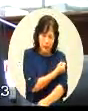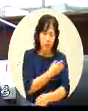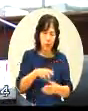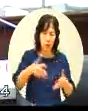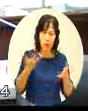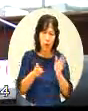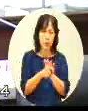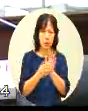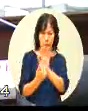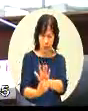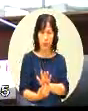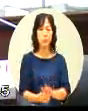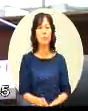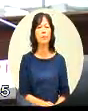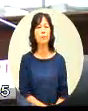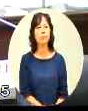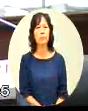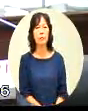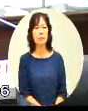好，请下一张。